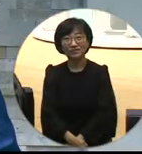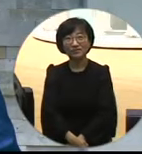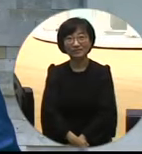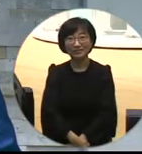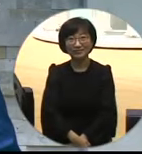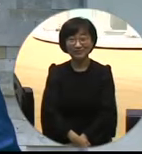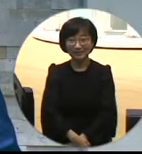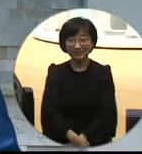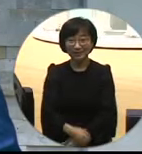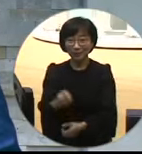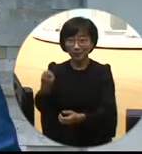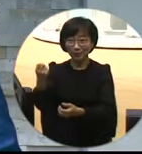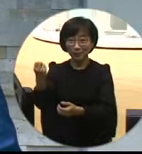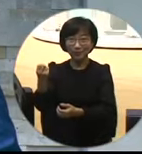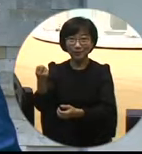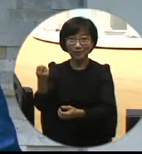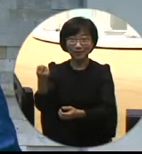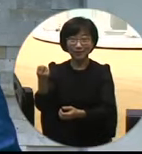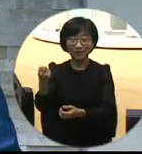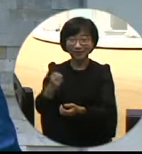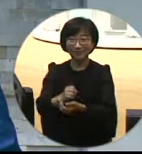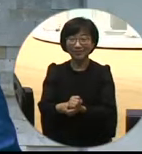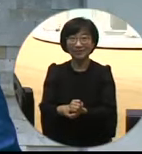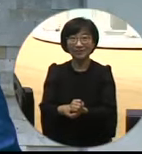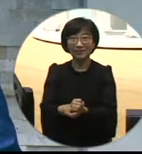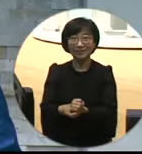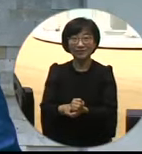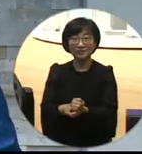주일 날 막 돌아다니기나 놀아라 그 말은 또 아니지요.